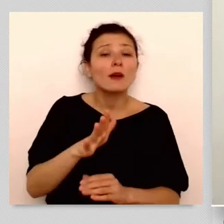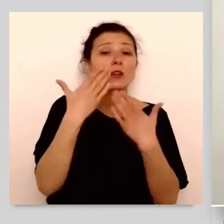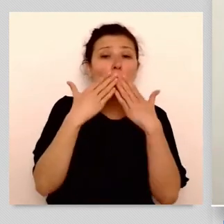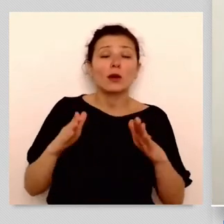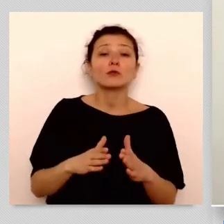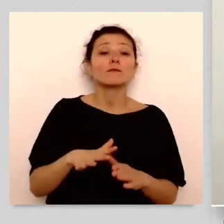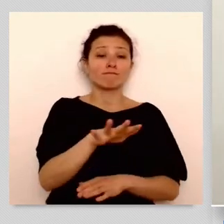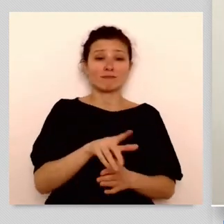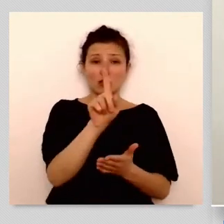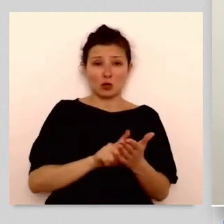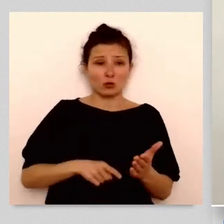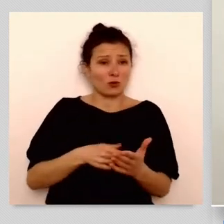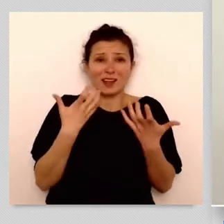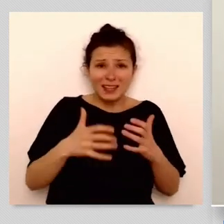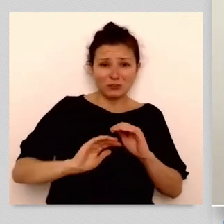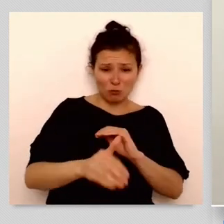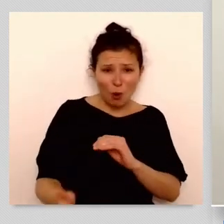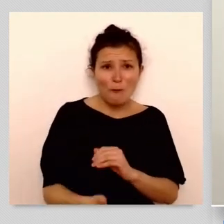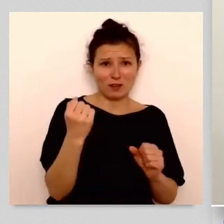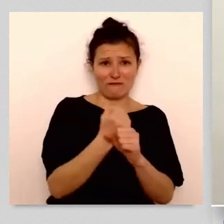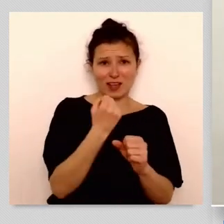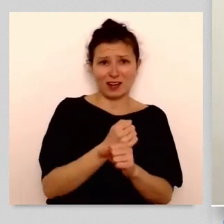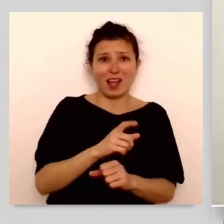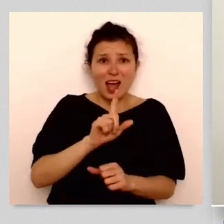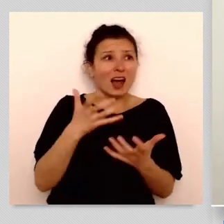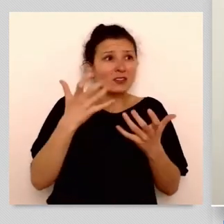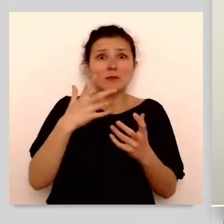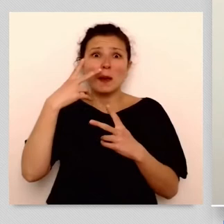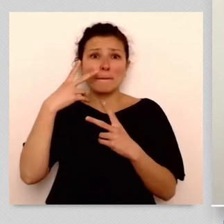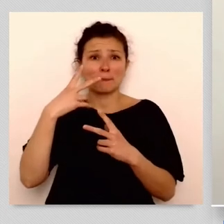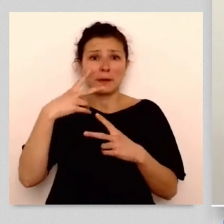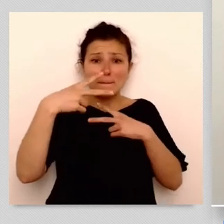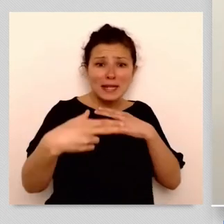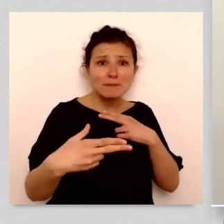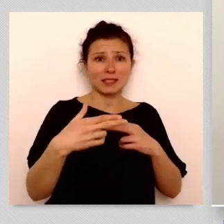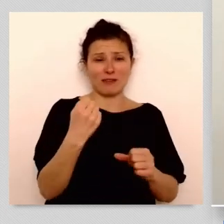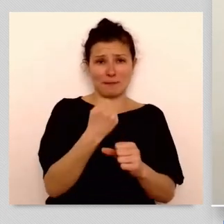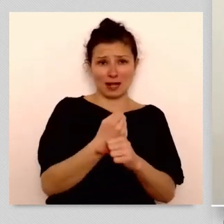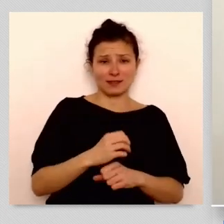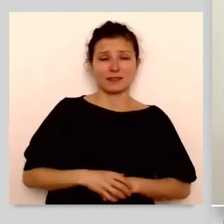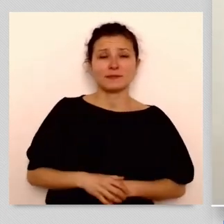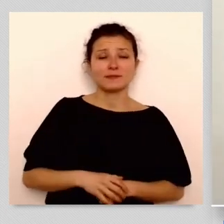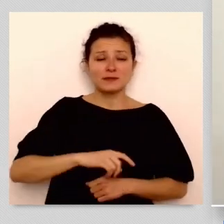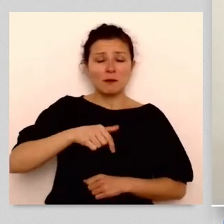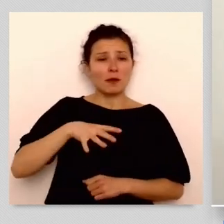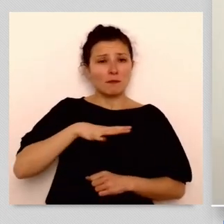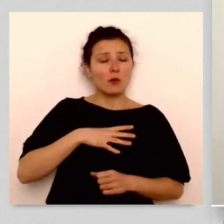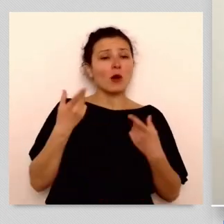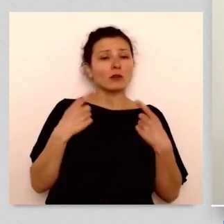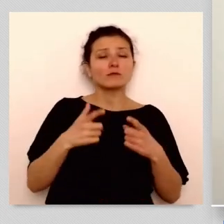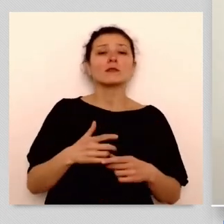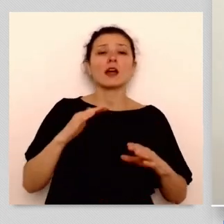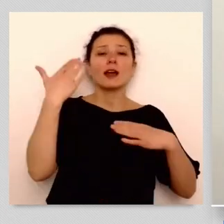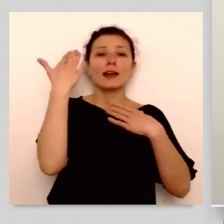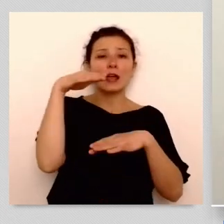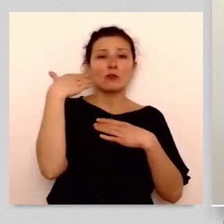Śląsku nie chcą kopać węgla, ale chcą mieć perspektywę pracy. Myśmy wtedy organizowali katowicką strefę